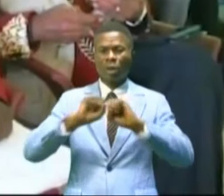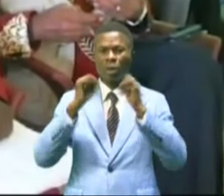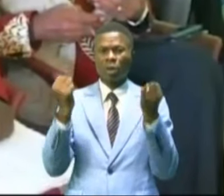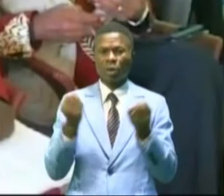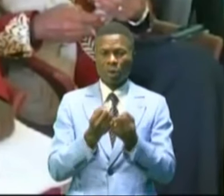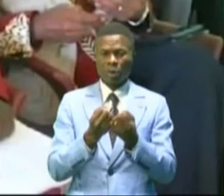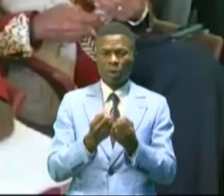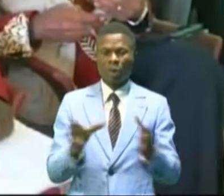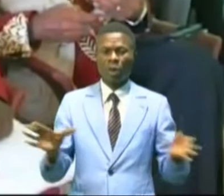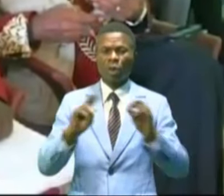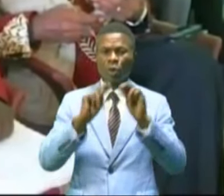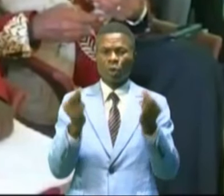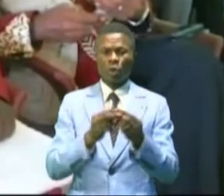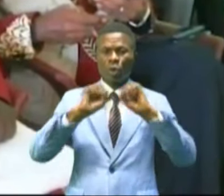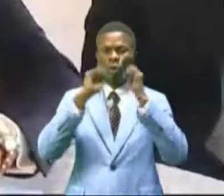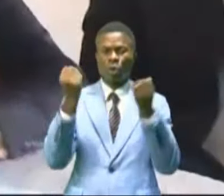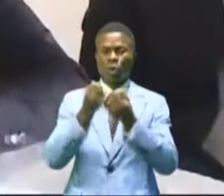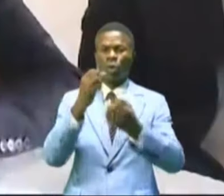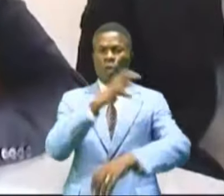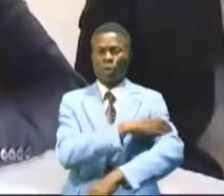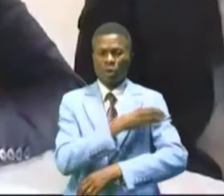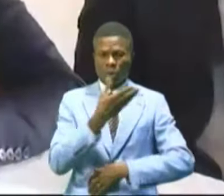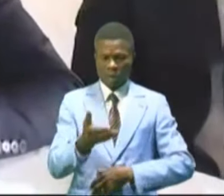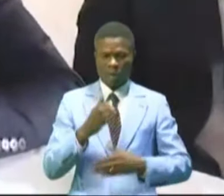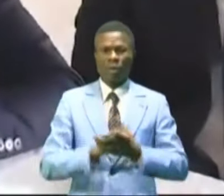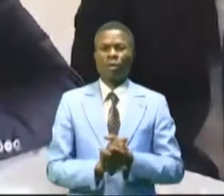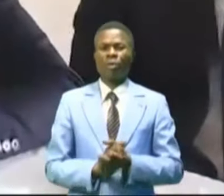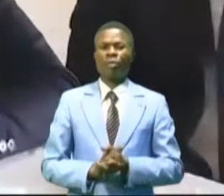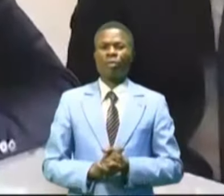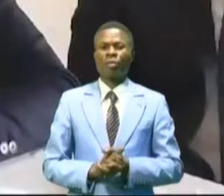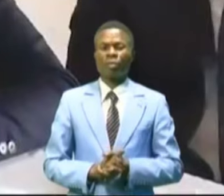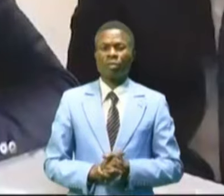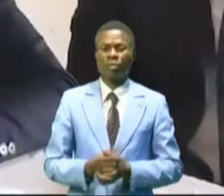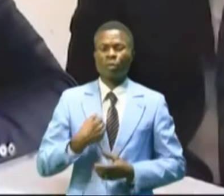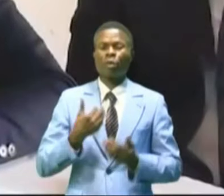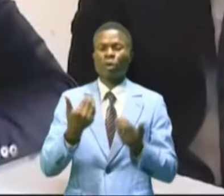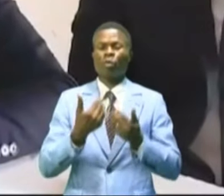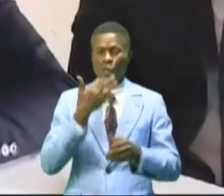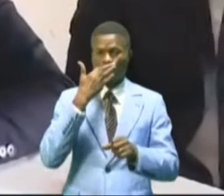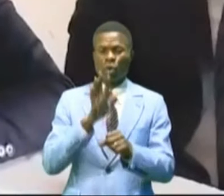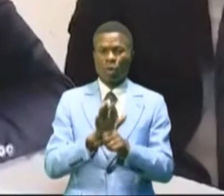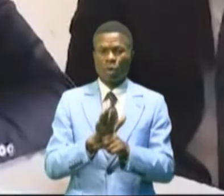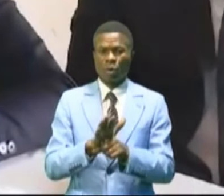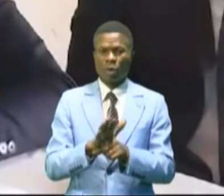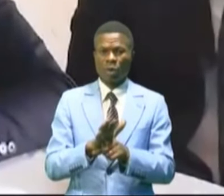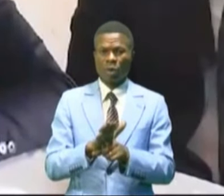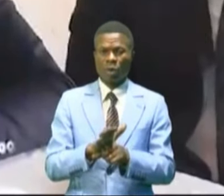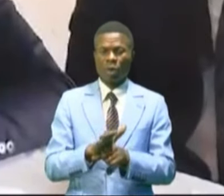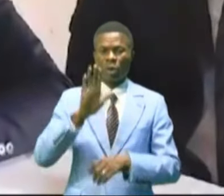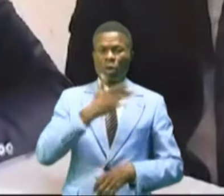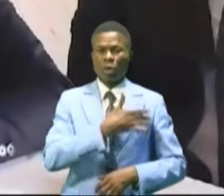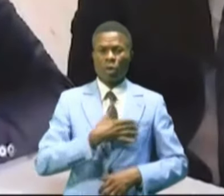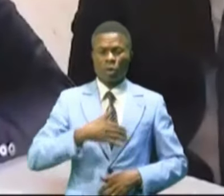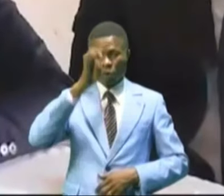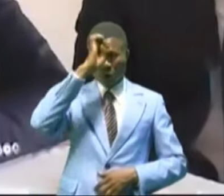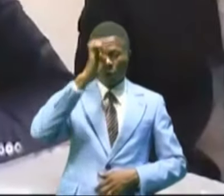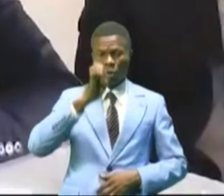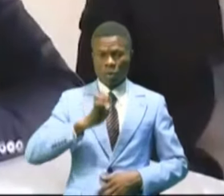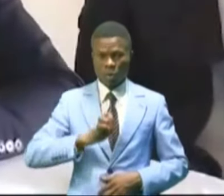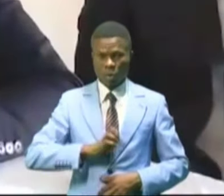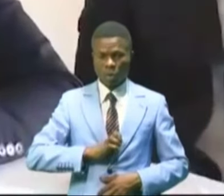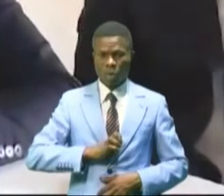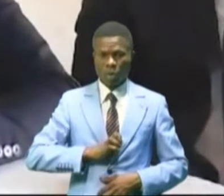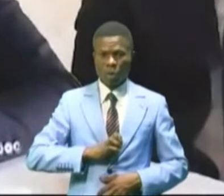la coalition de la société civile. Pour ma part, je voudrais rassurer au nom de son Excellence Mobutu